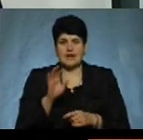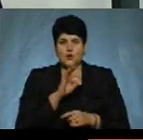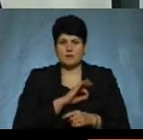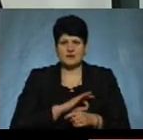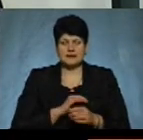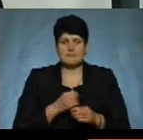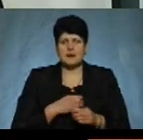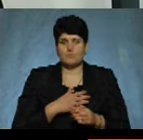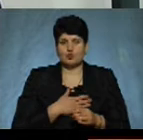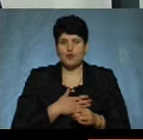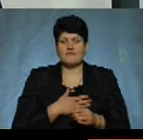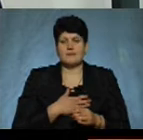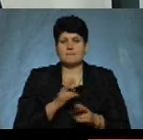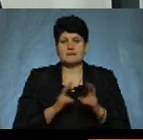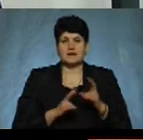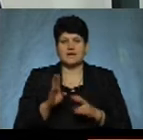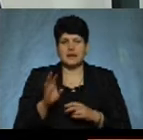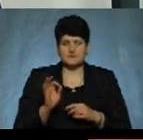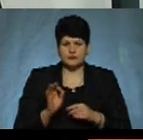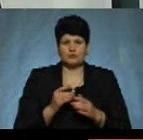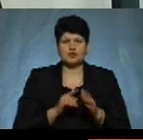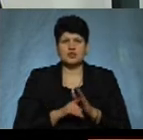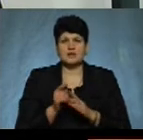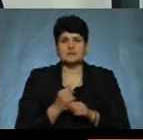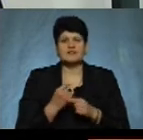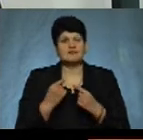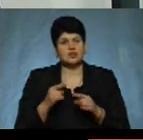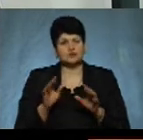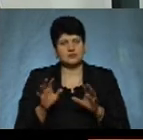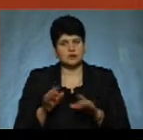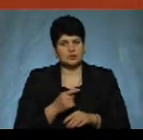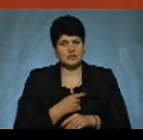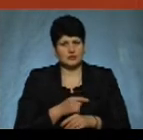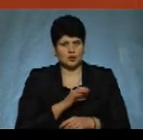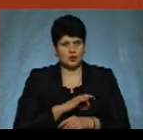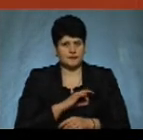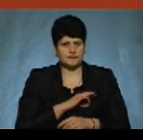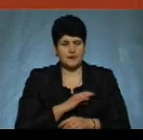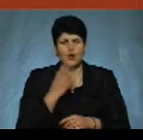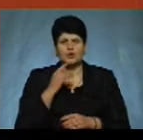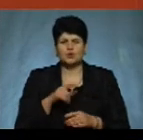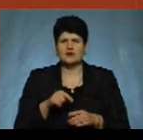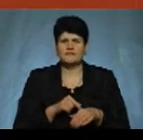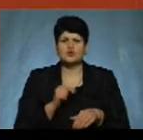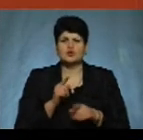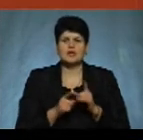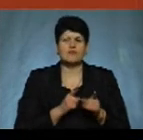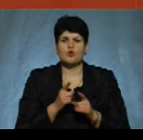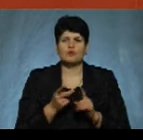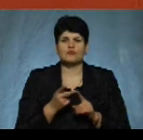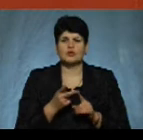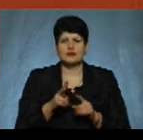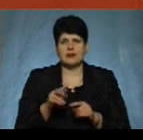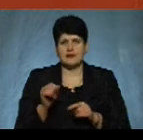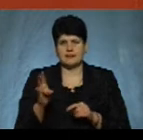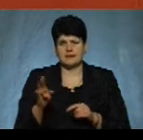прибуткове підприємство. Тобто вже почали працювати зовсім в другому статусі юридичному. Коли люди відчують на собі реформу вторинної ланки, коли для